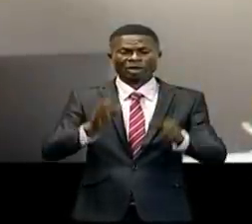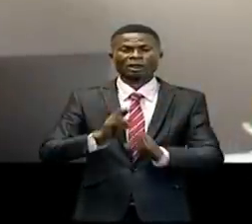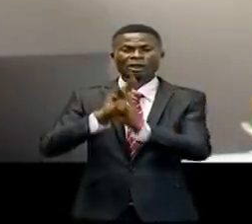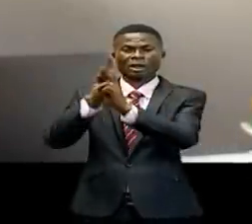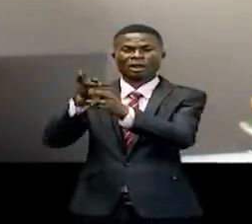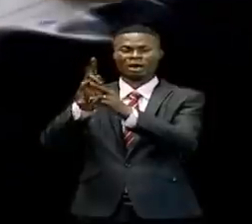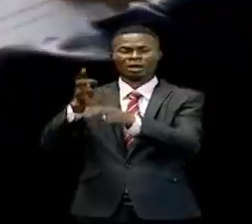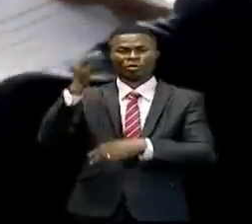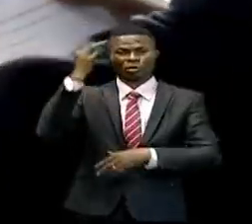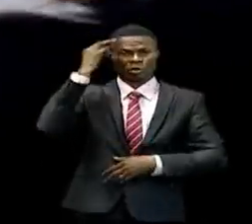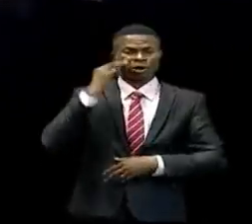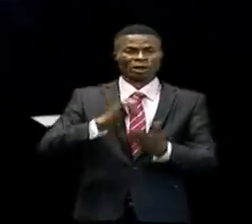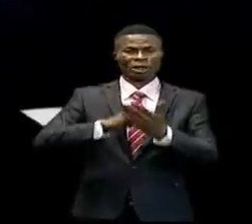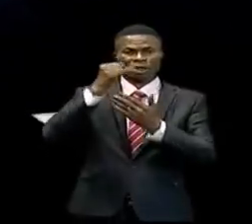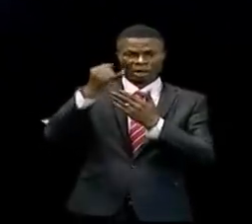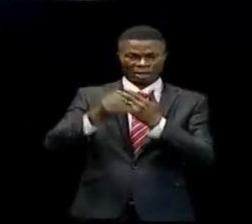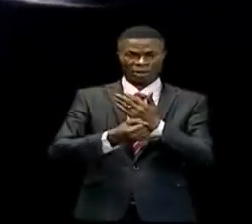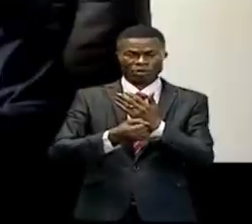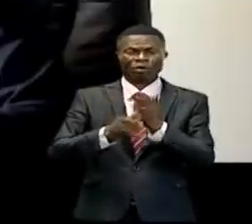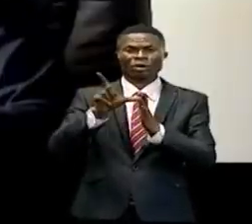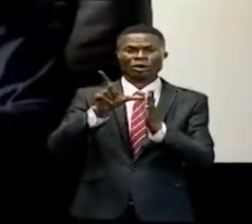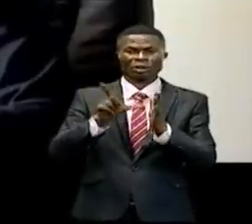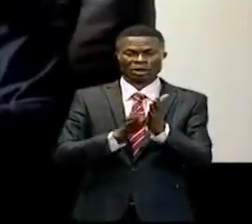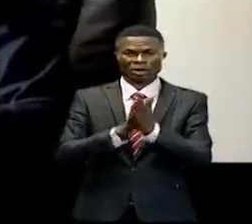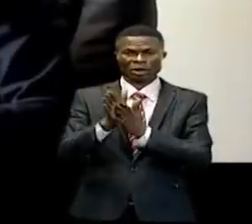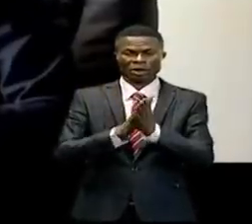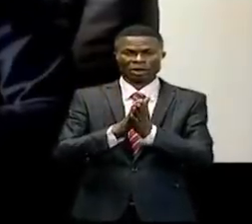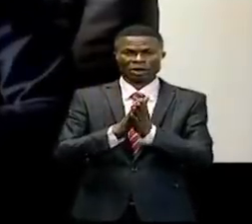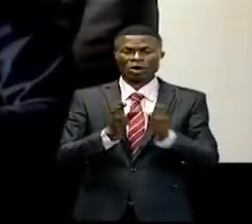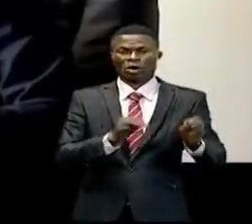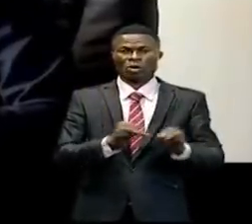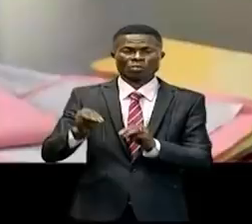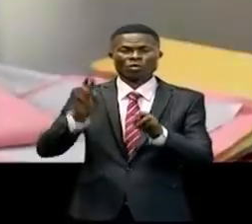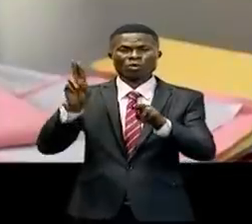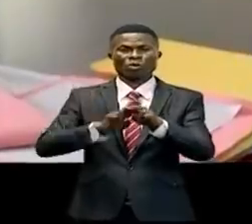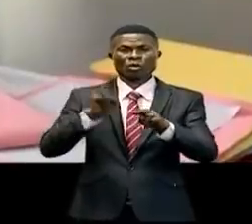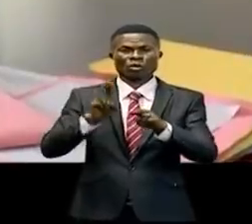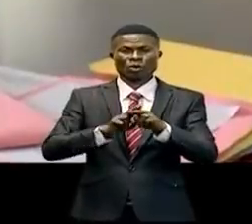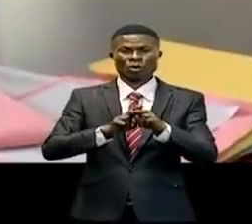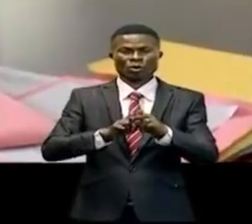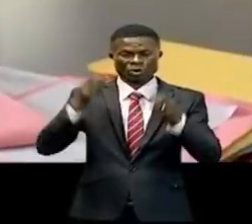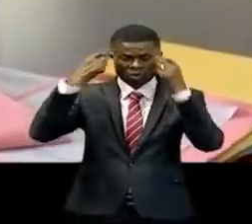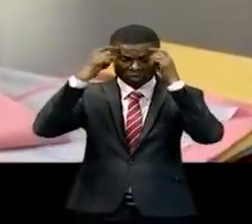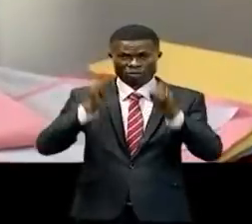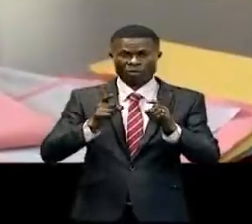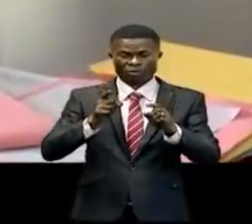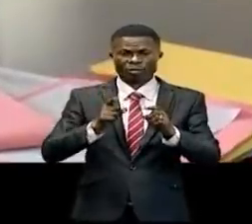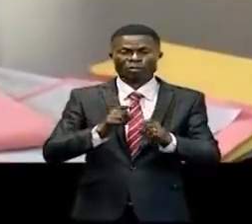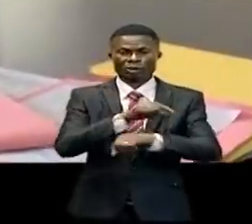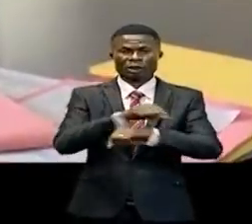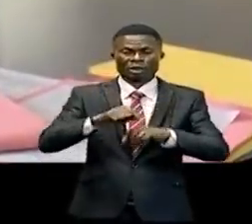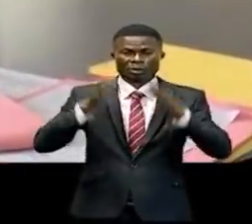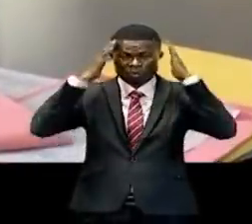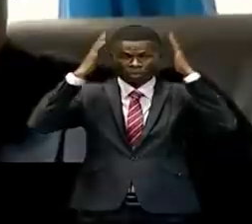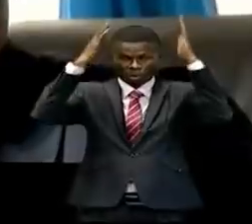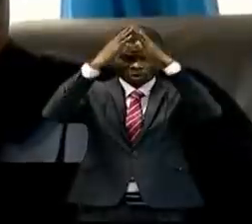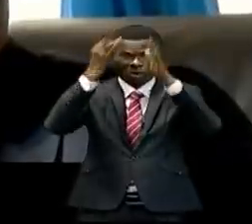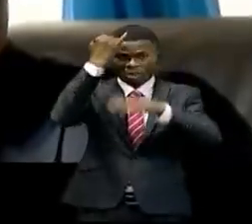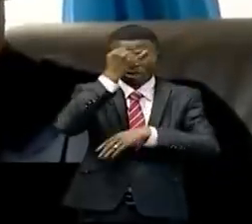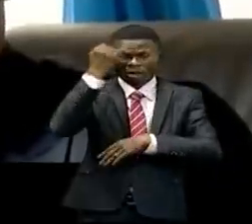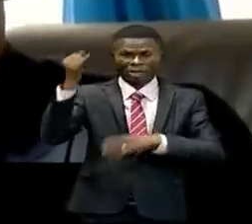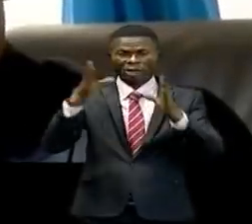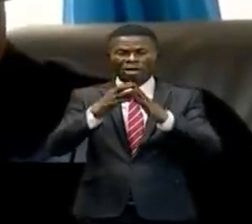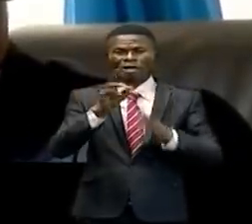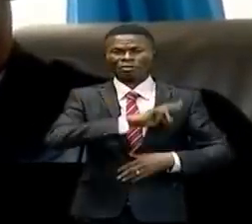Conseil le projet de décret portant modalités et mesures d'application de l'accord cadre entre le CCIJ et la République démocratique du